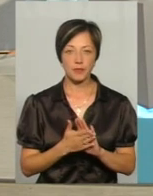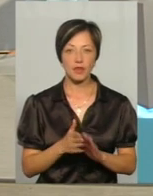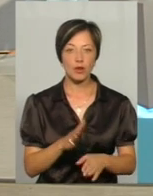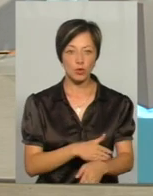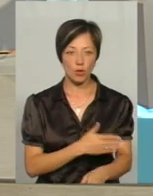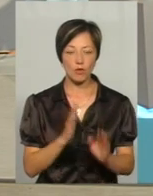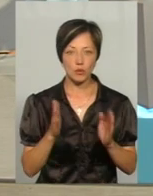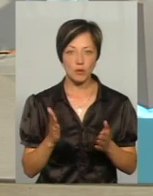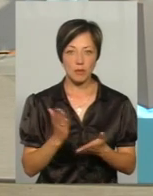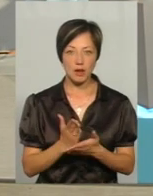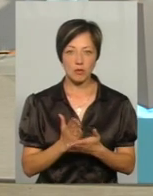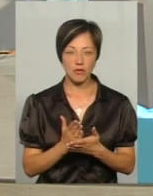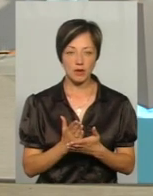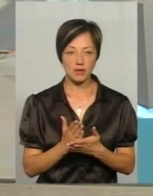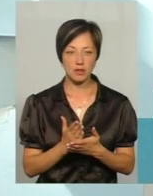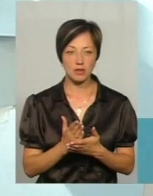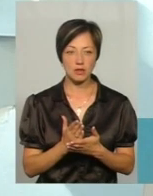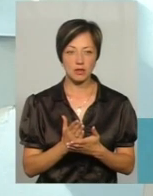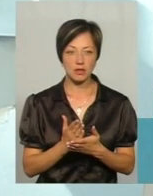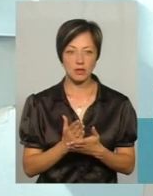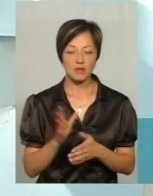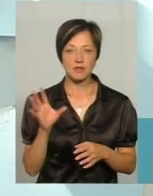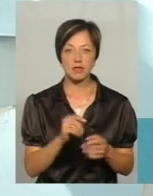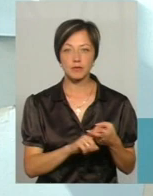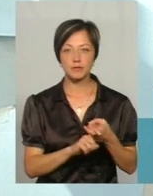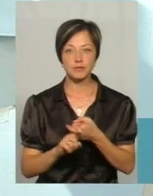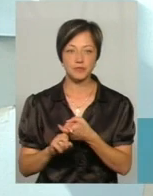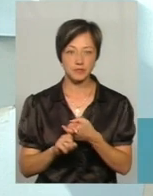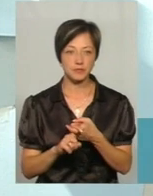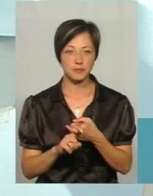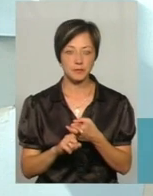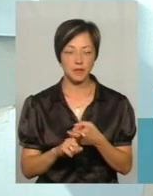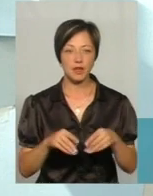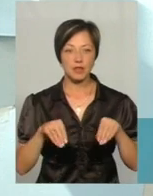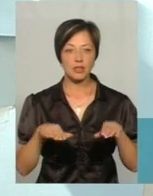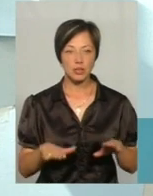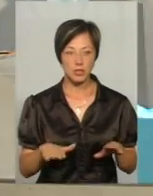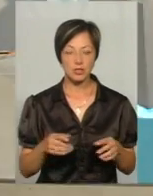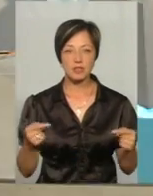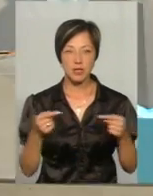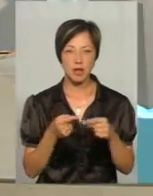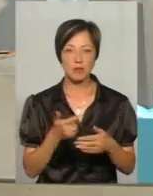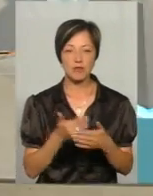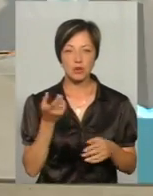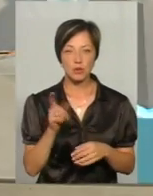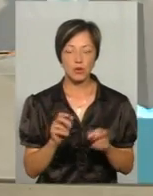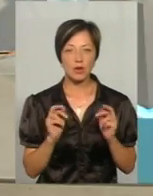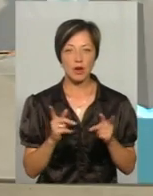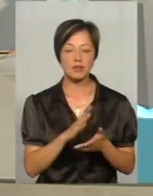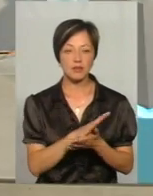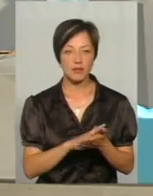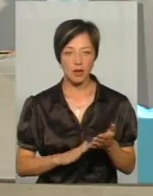будуть перебувати в закладі? Це все залежить від, скажімо, від рішення, від того, наскільки як буде